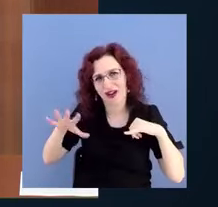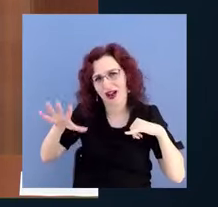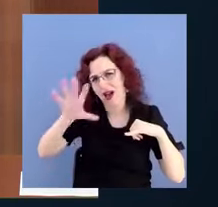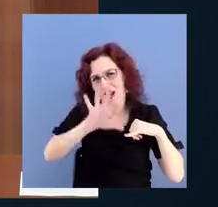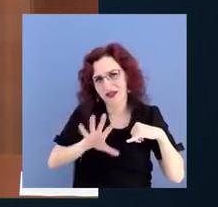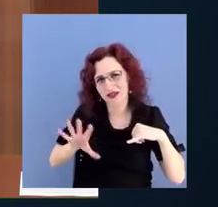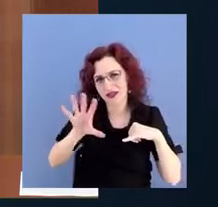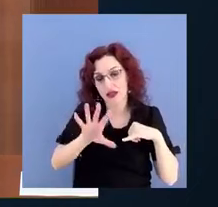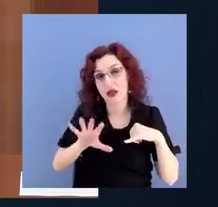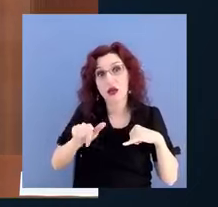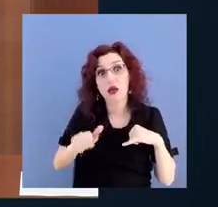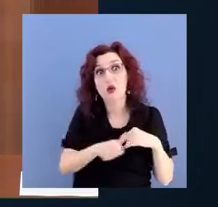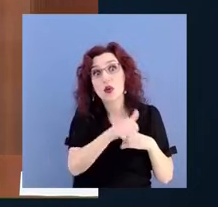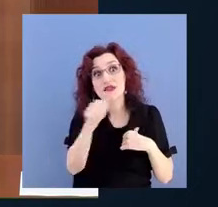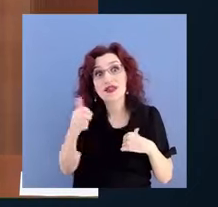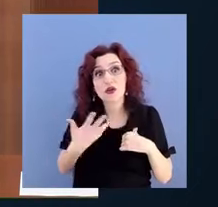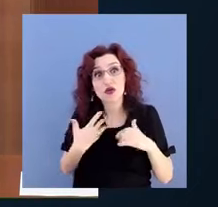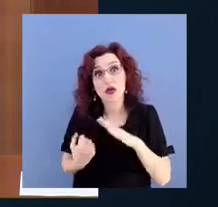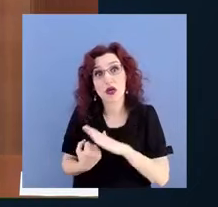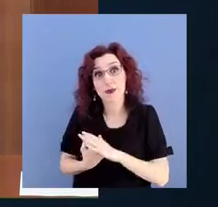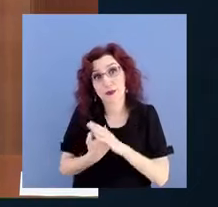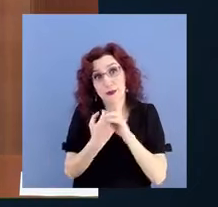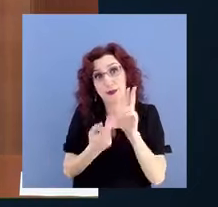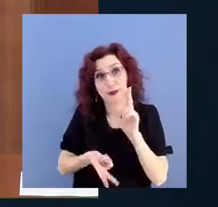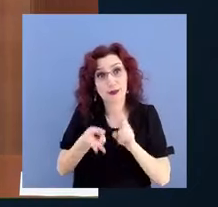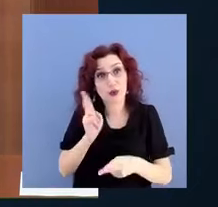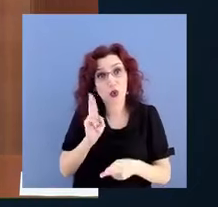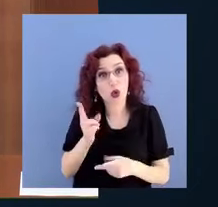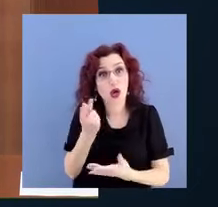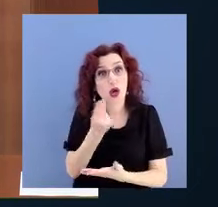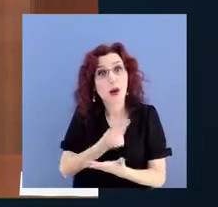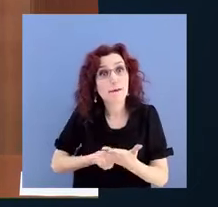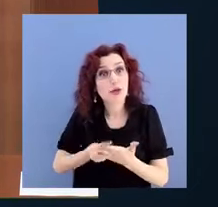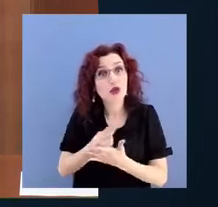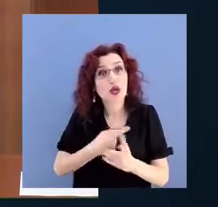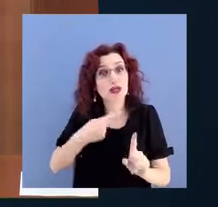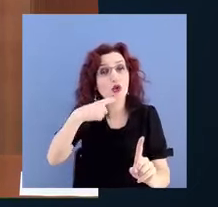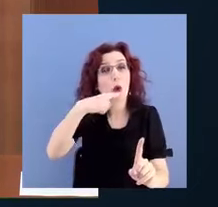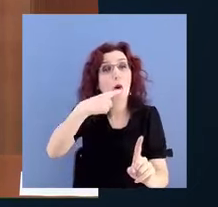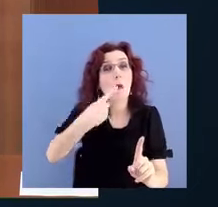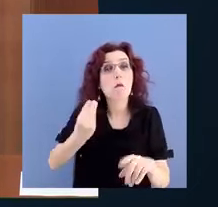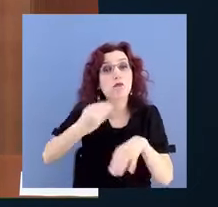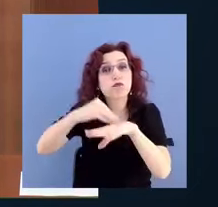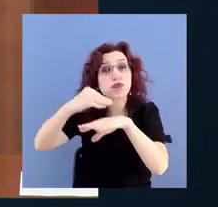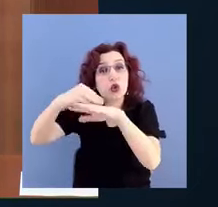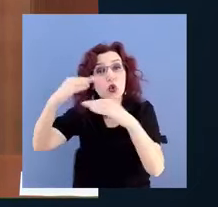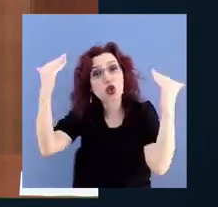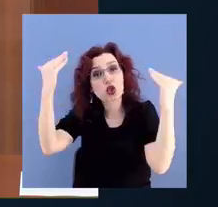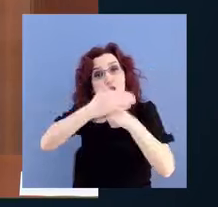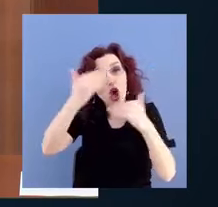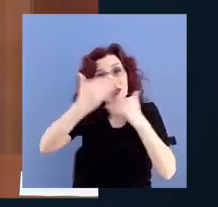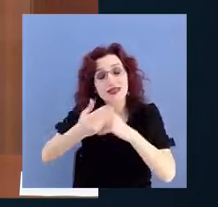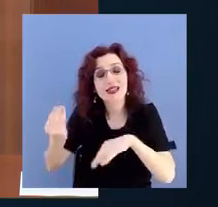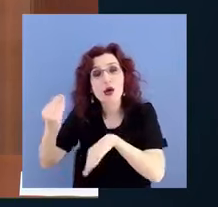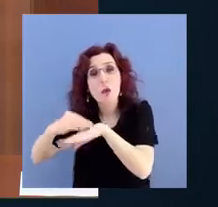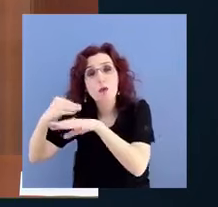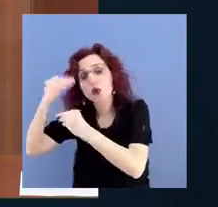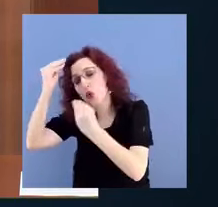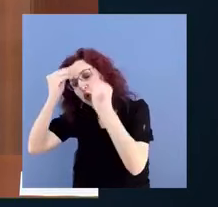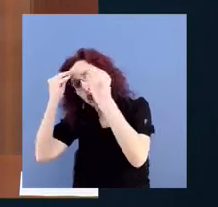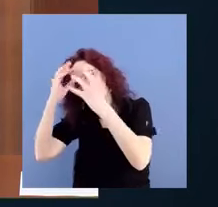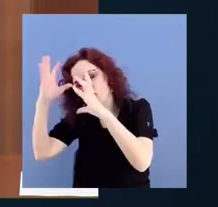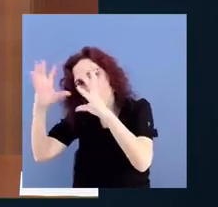supporto in più che è il progetto più noti più sogni che l'assessore corrado ha